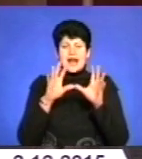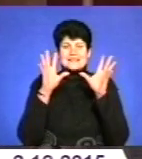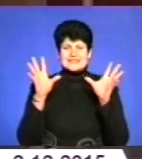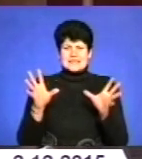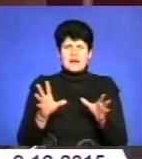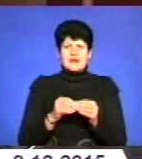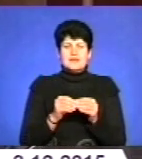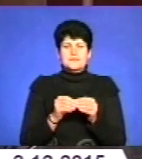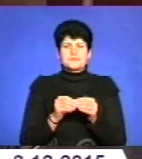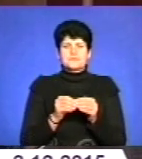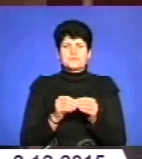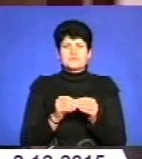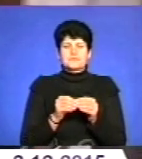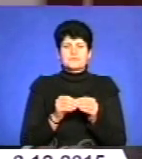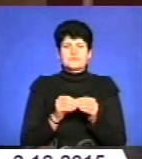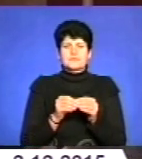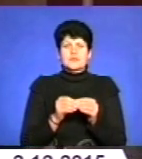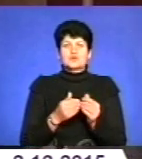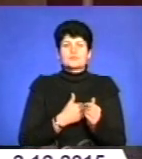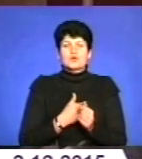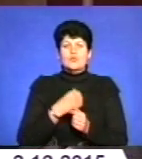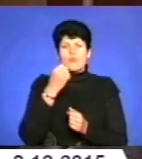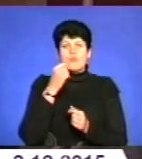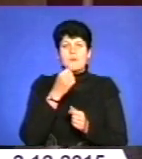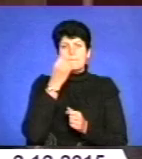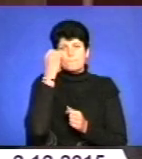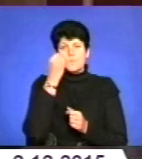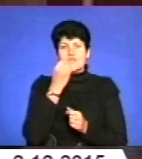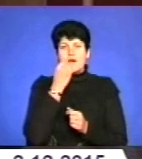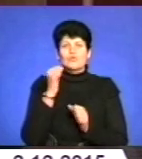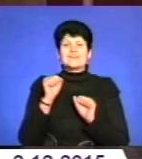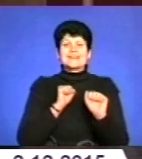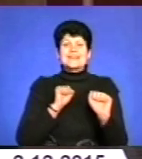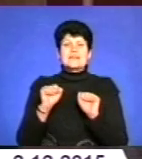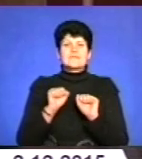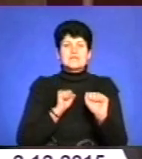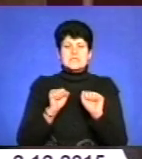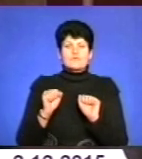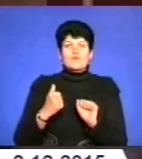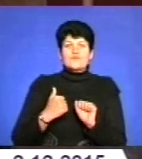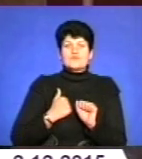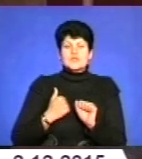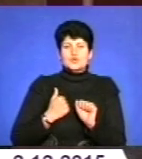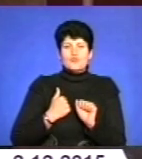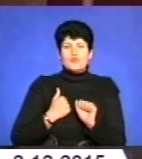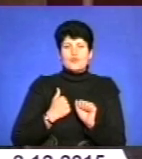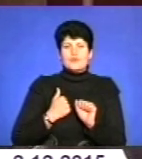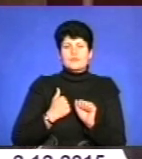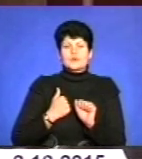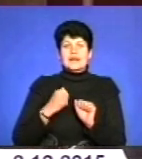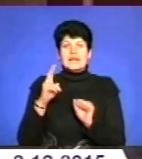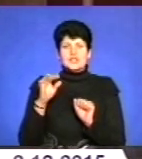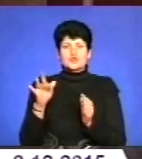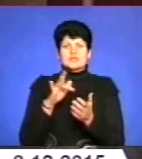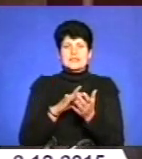що я би хотів би подякувати керівництву військового клінічного центру Західного